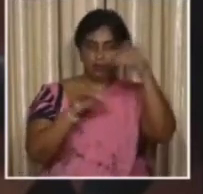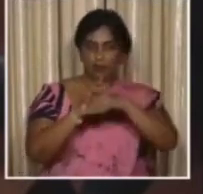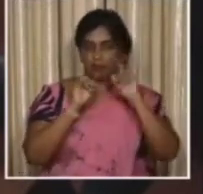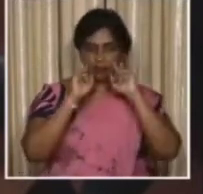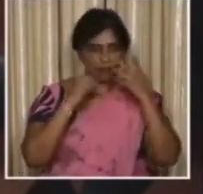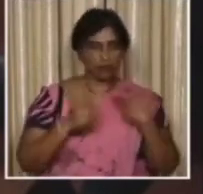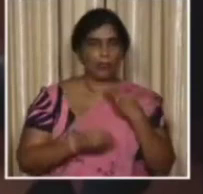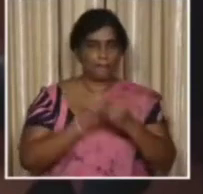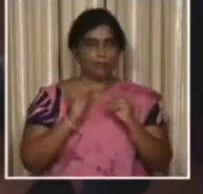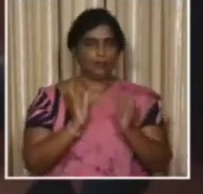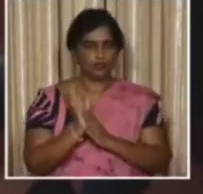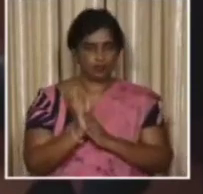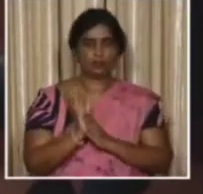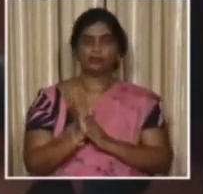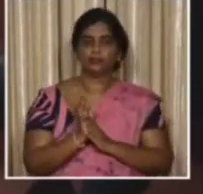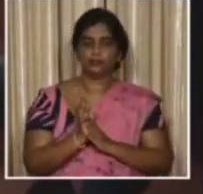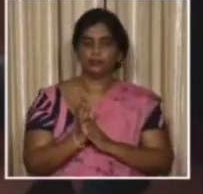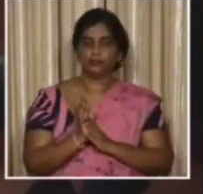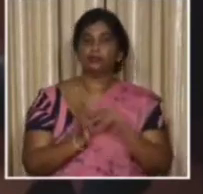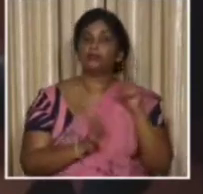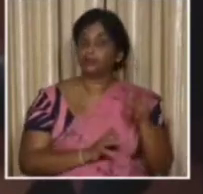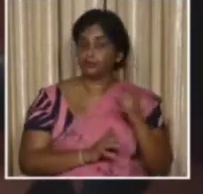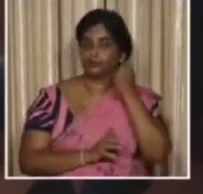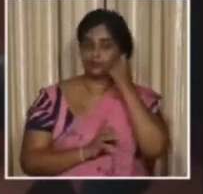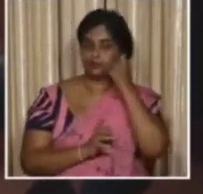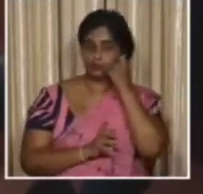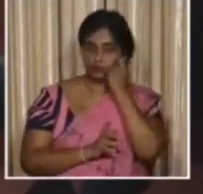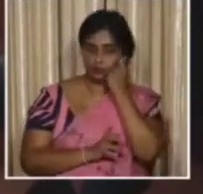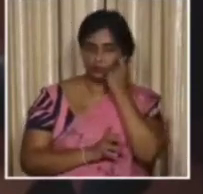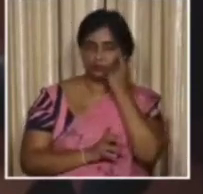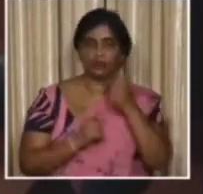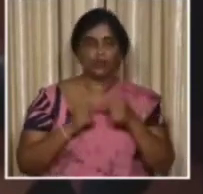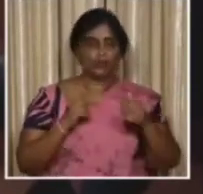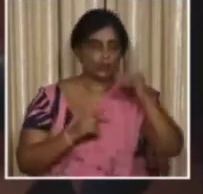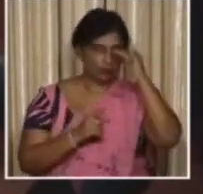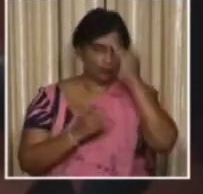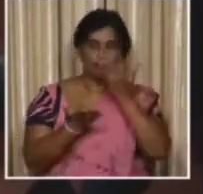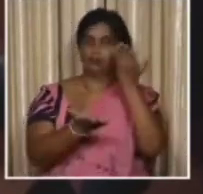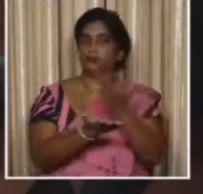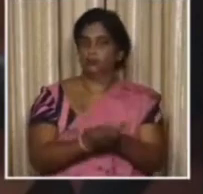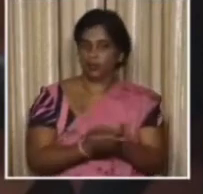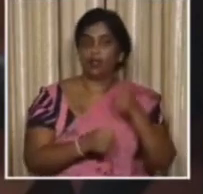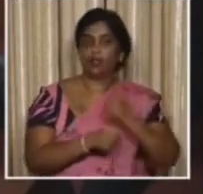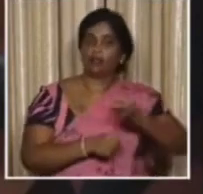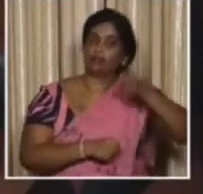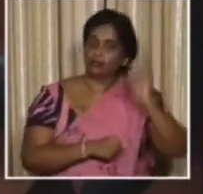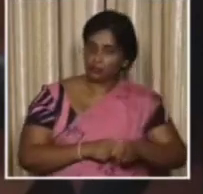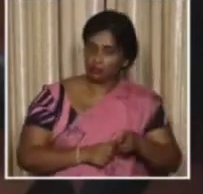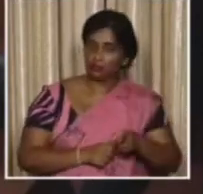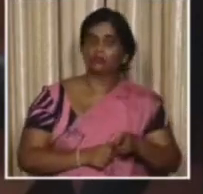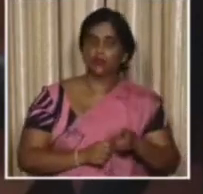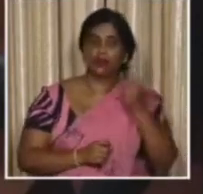adanin business committee ke, ekitu memang yojana wipaksana itu mau bising genen nat, andu yang istirahat karena